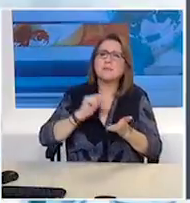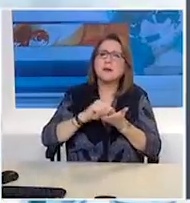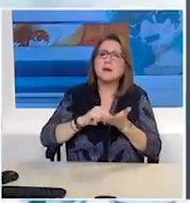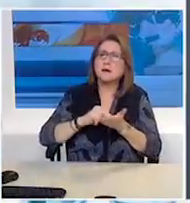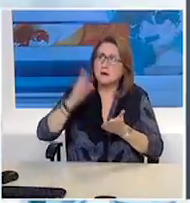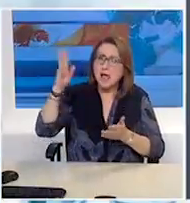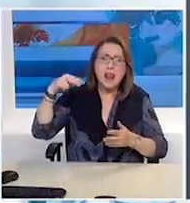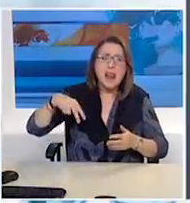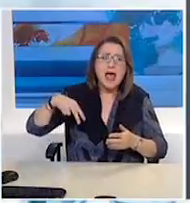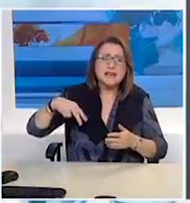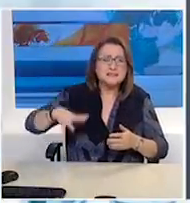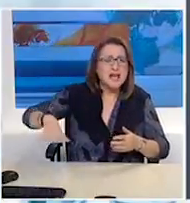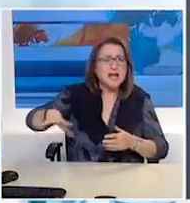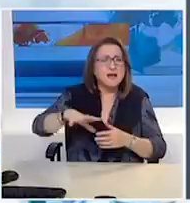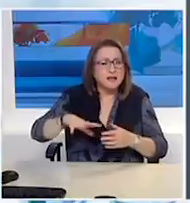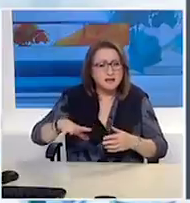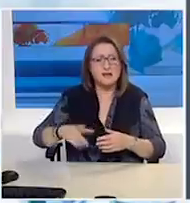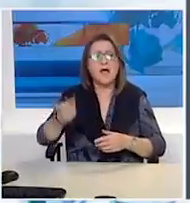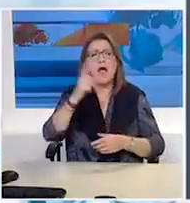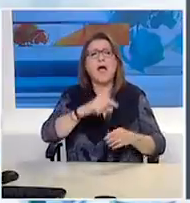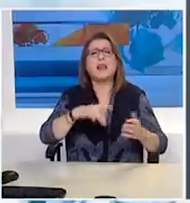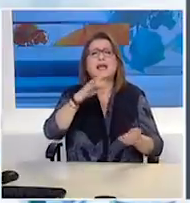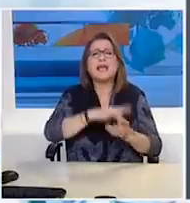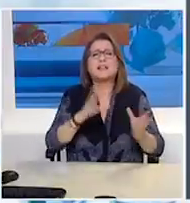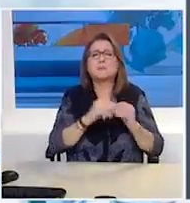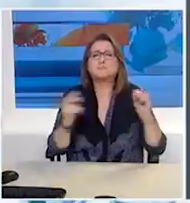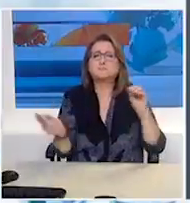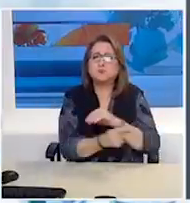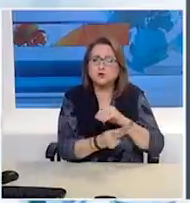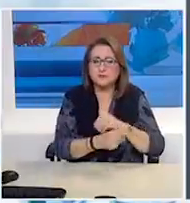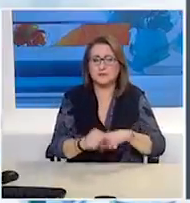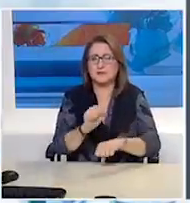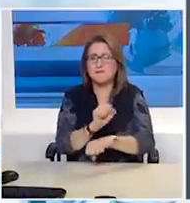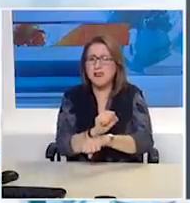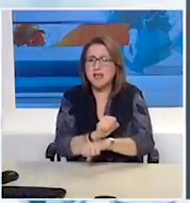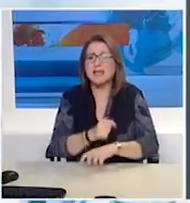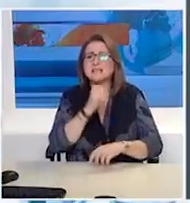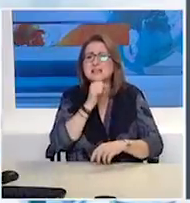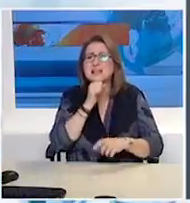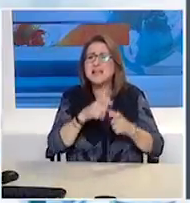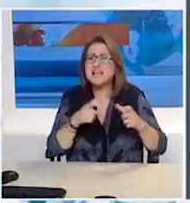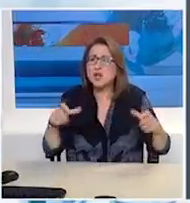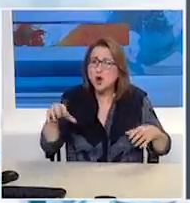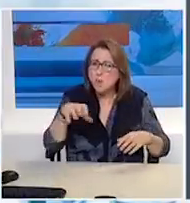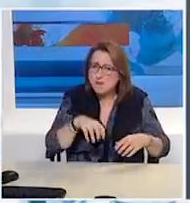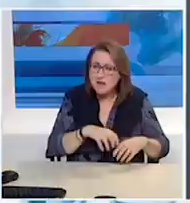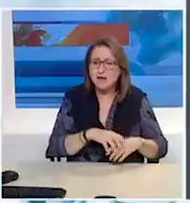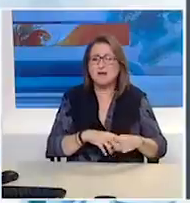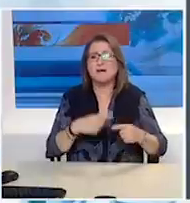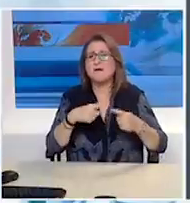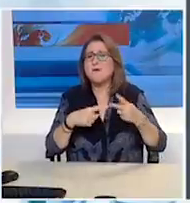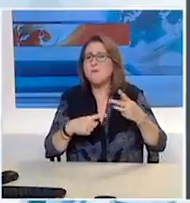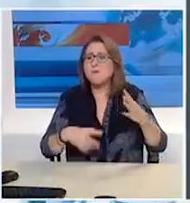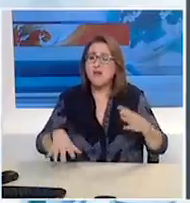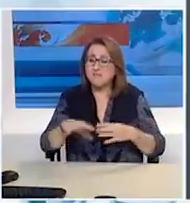αλλού, οι χώροι φιλοξενίας προσφύγων, οι φυλακές, οι οίκοι ευγυρίας, απαιτούν